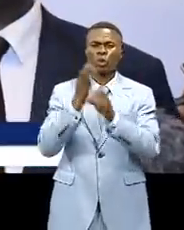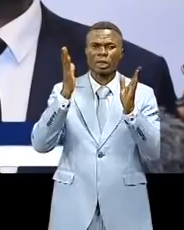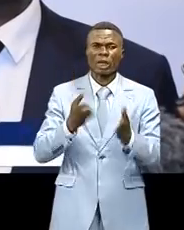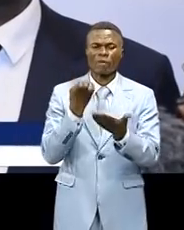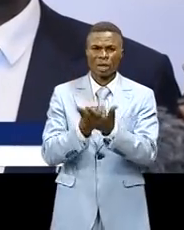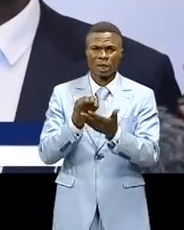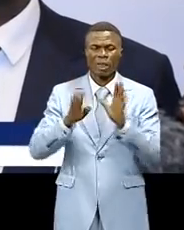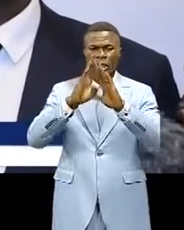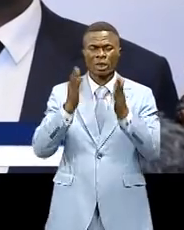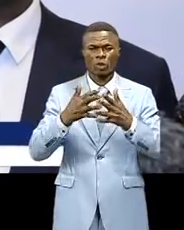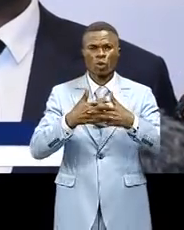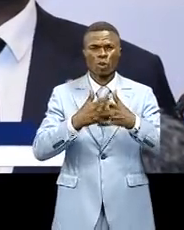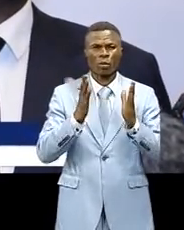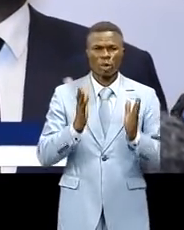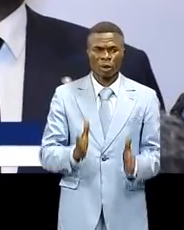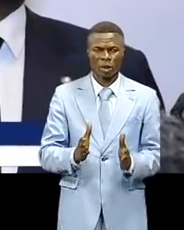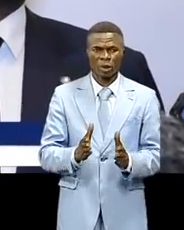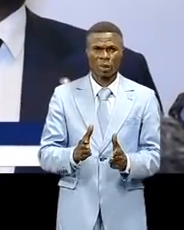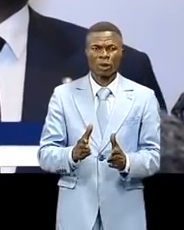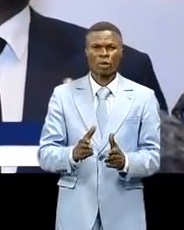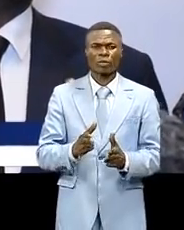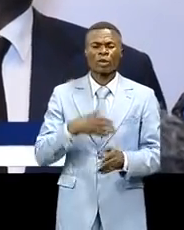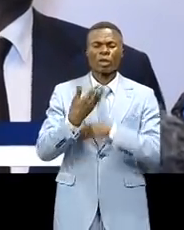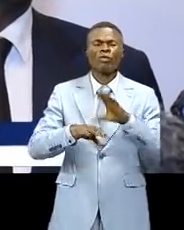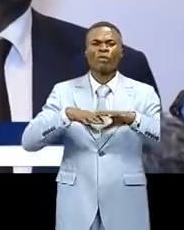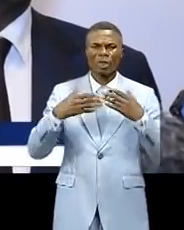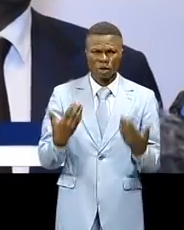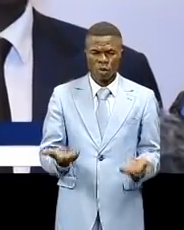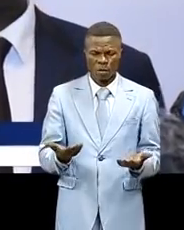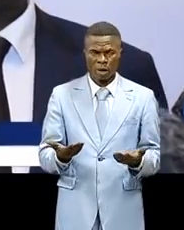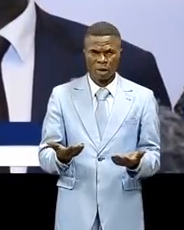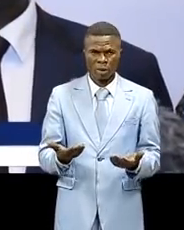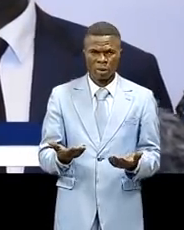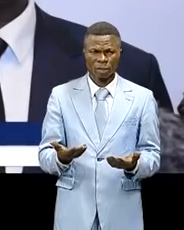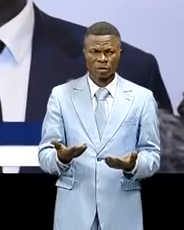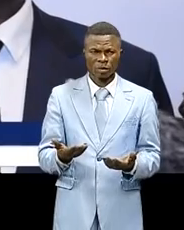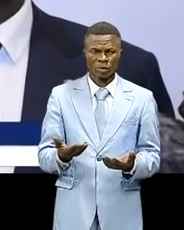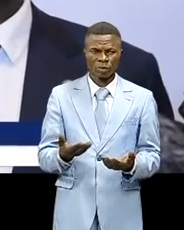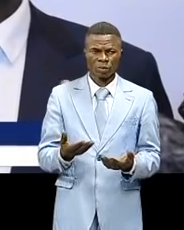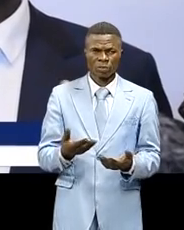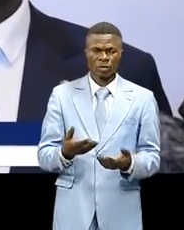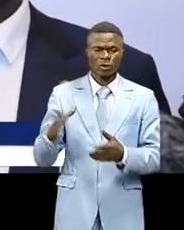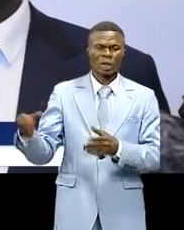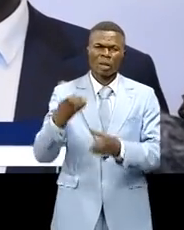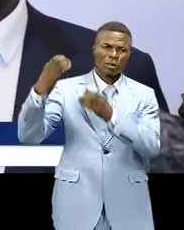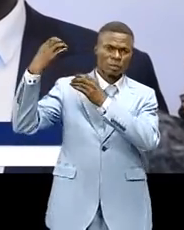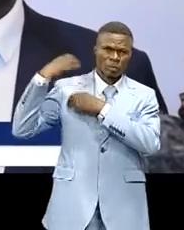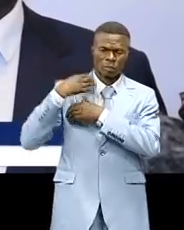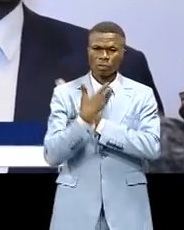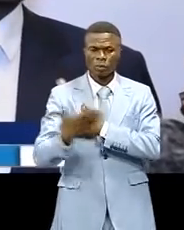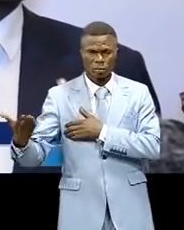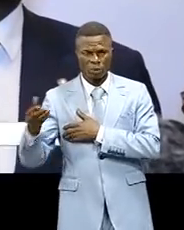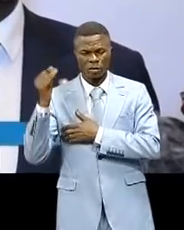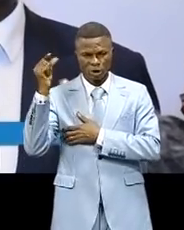tous les autres partenaires sur la façon dont nous allons nous nous allons prendre en charge des produits d'accise et